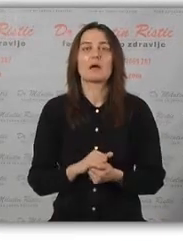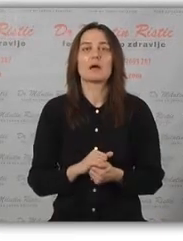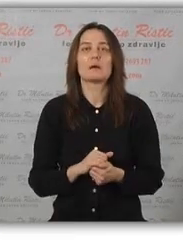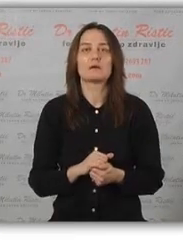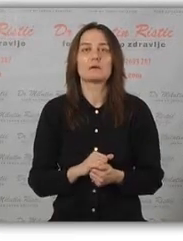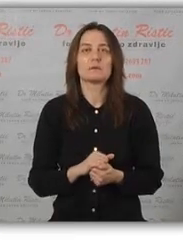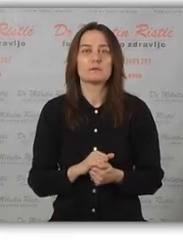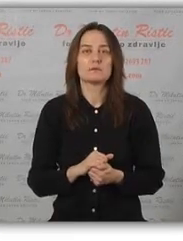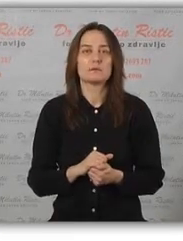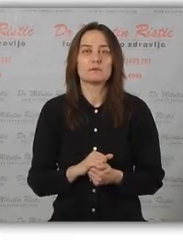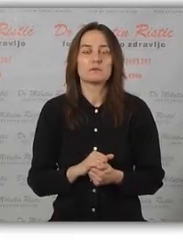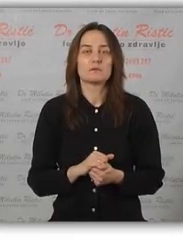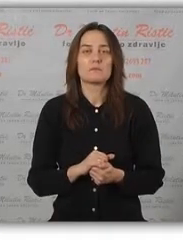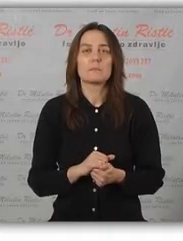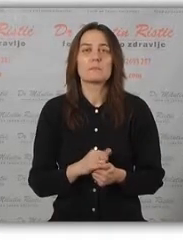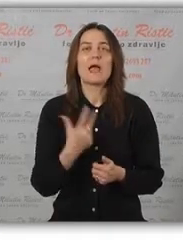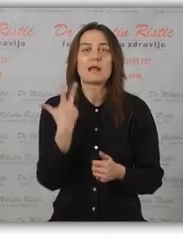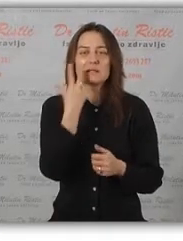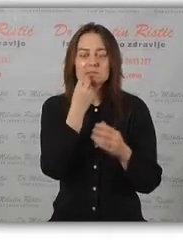primjena